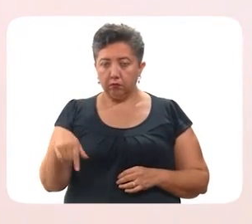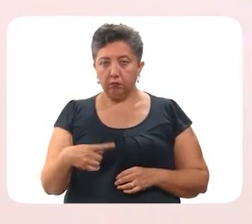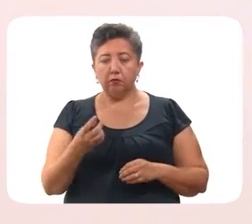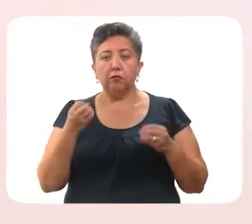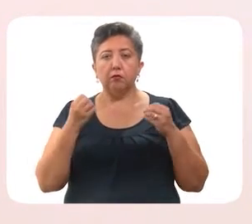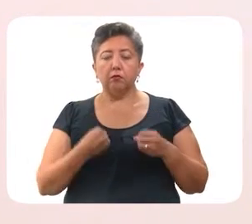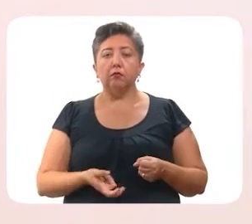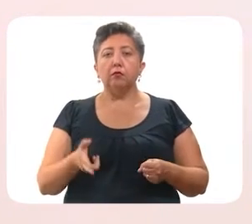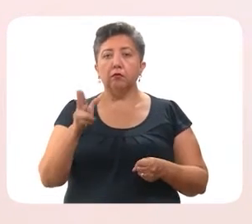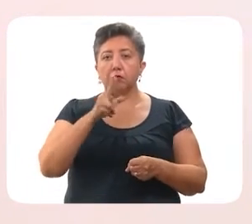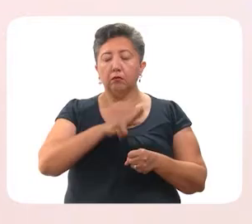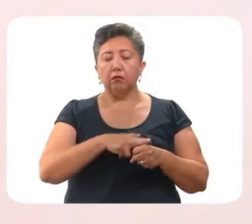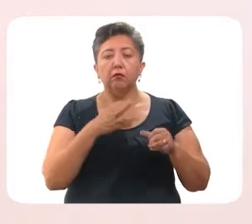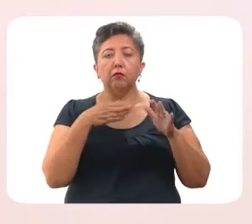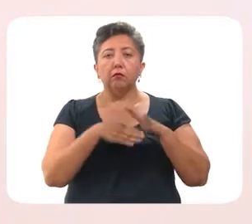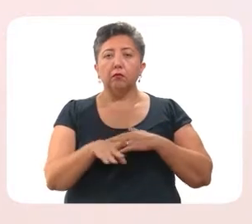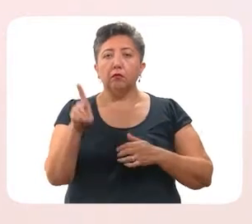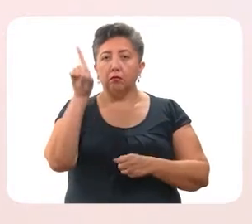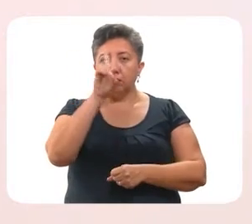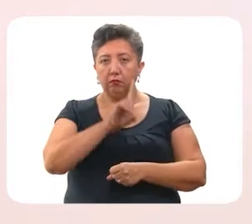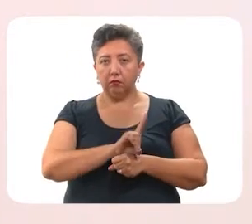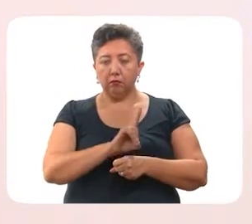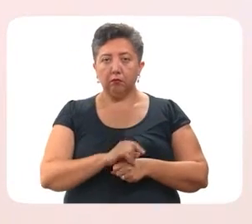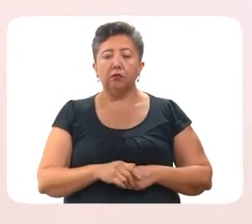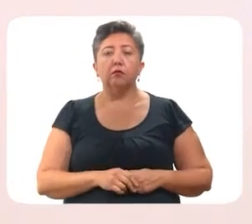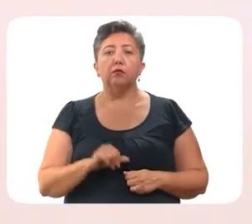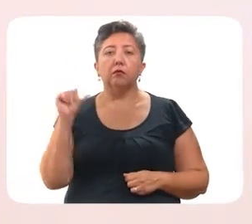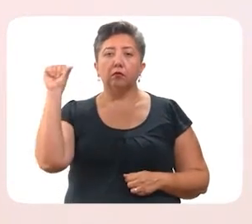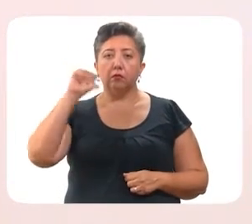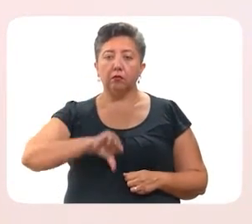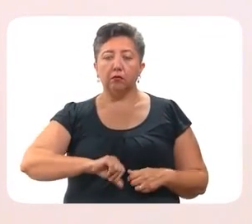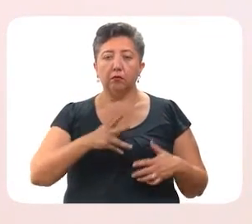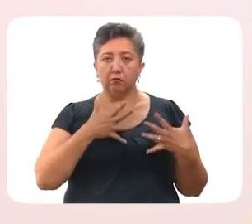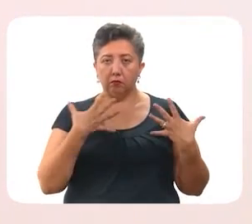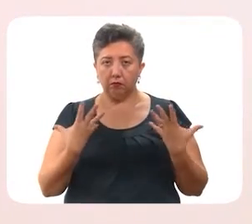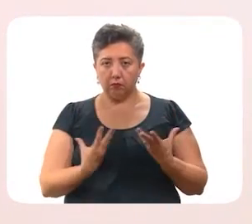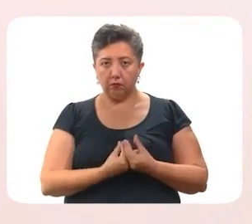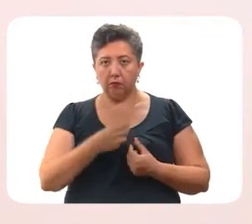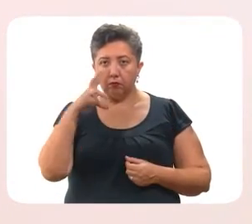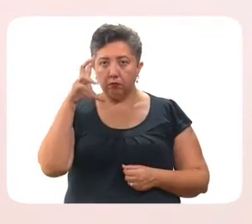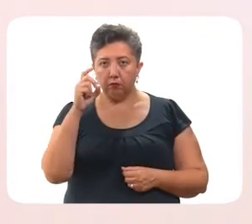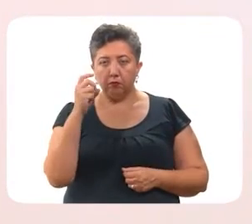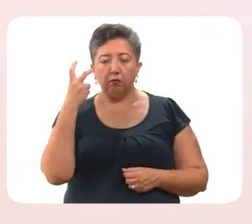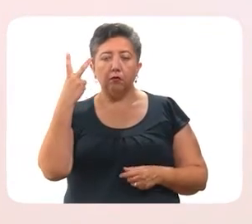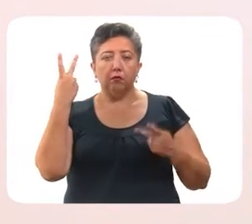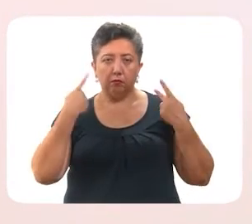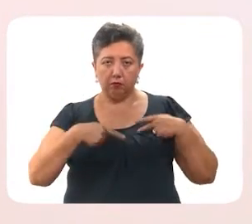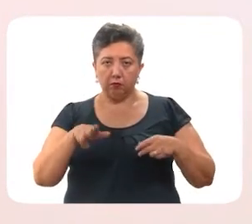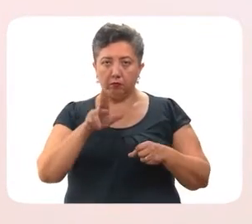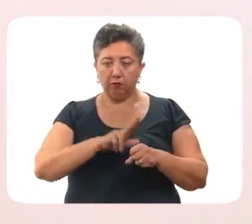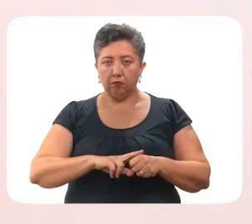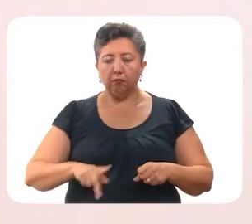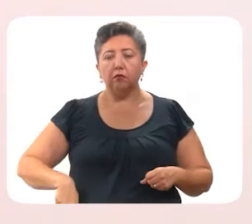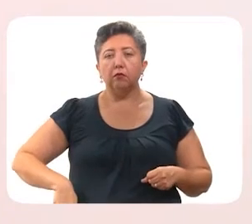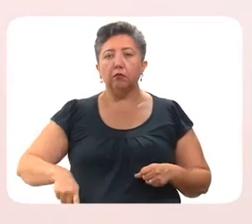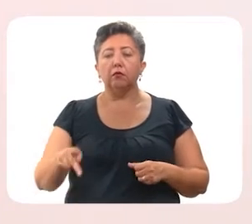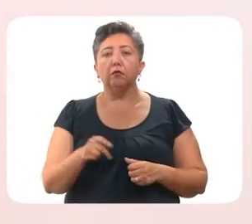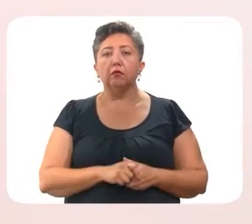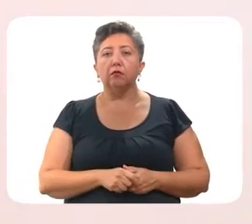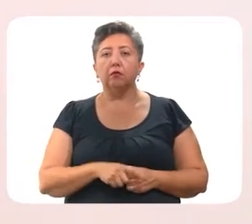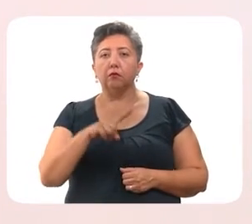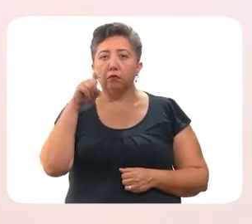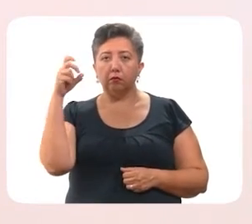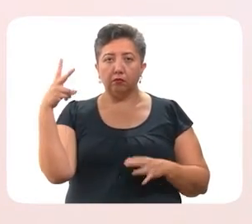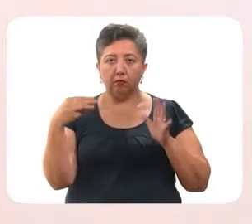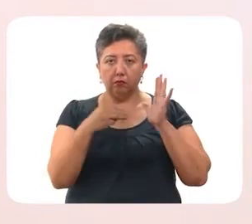760, huntul, le, tan, se, tu, sultalo, chentukajil, ho, soku, chik, paal, 68,433, mako, pak, ti, o,